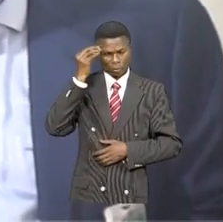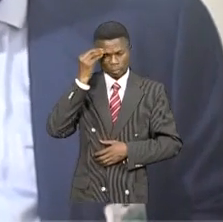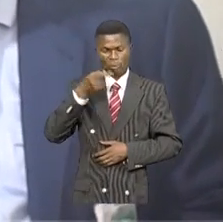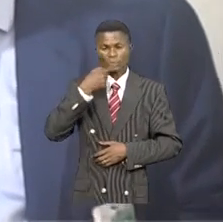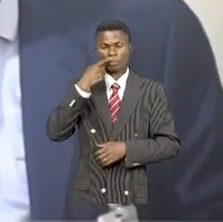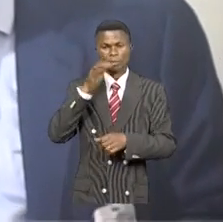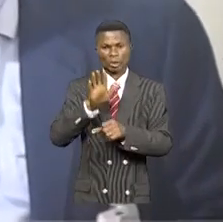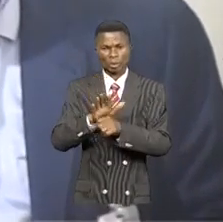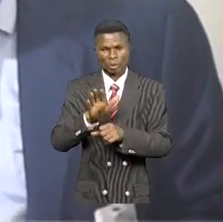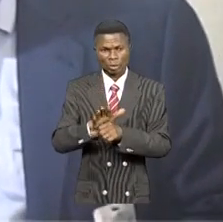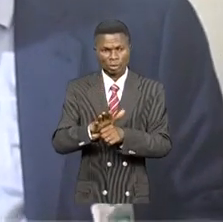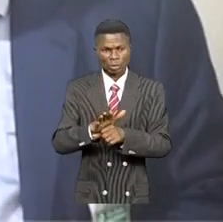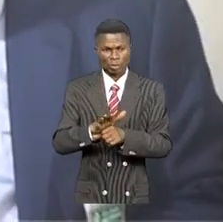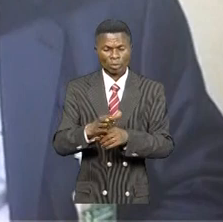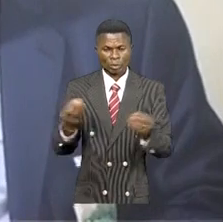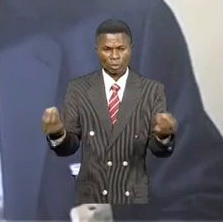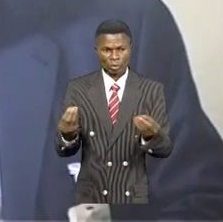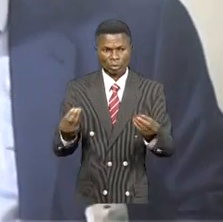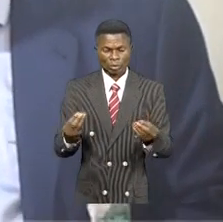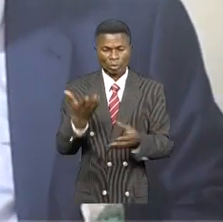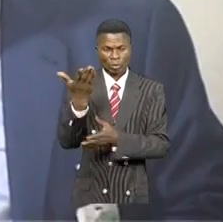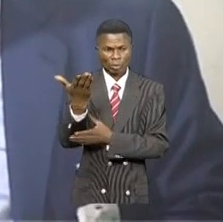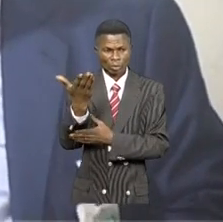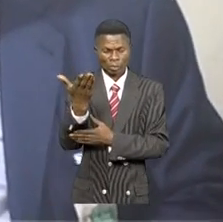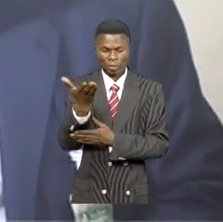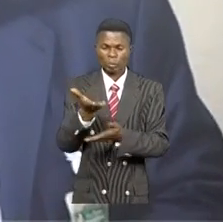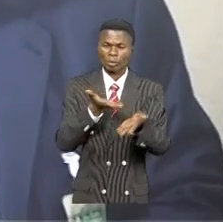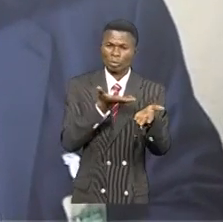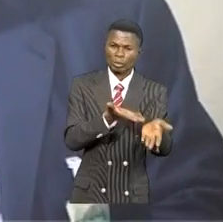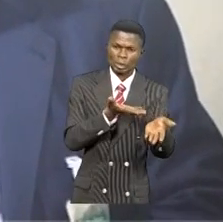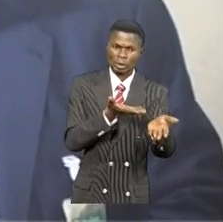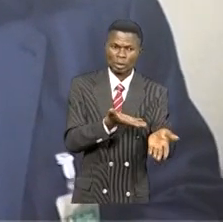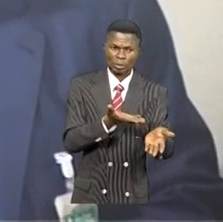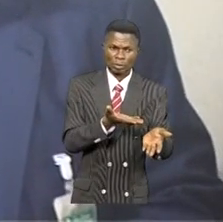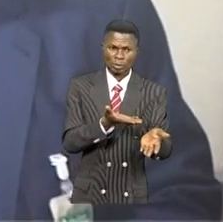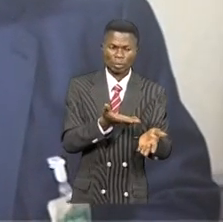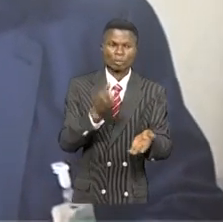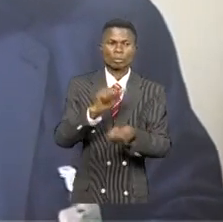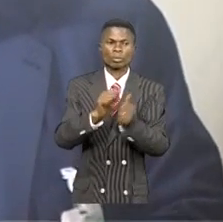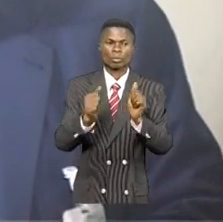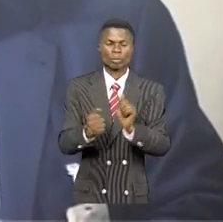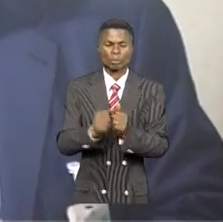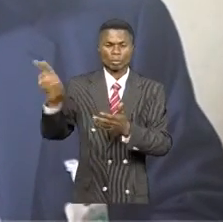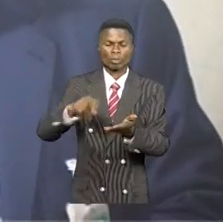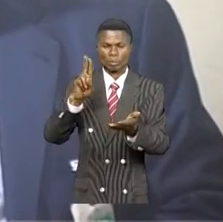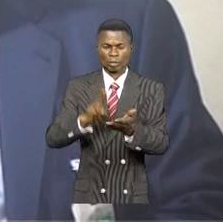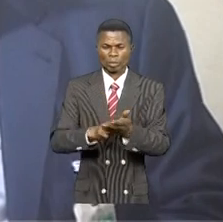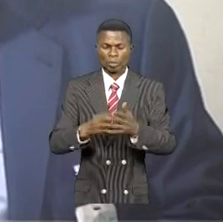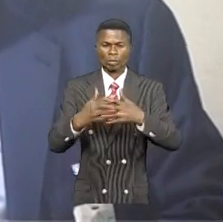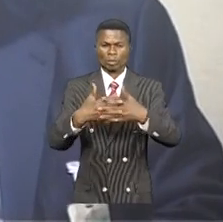peuple en vue de solliciter son accompagnement au travers d'un contrat de